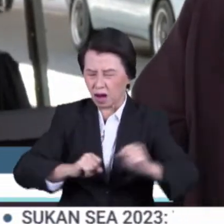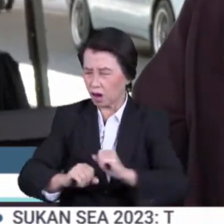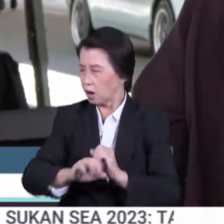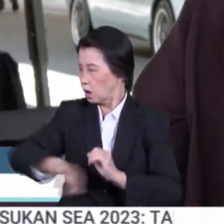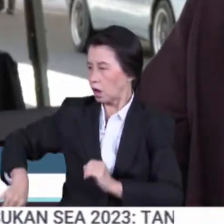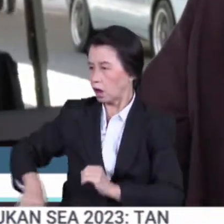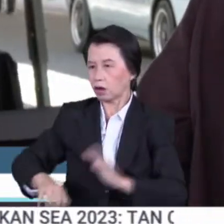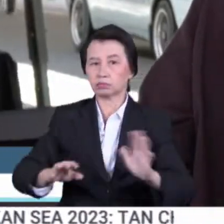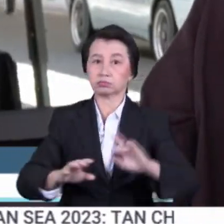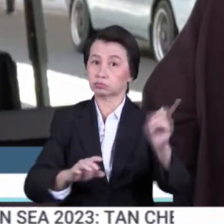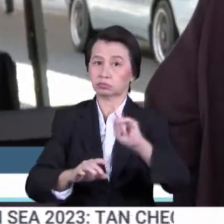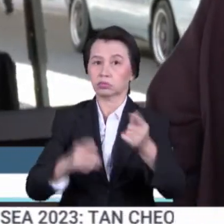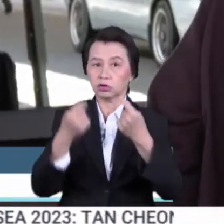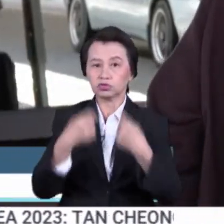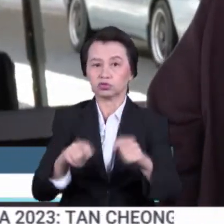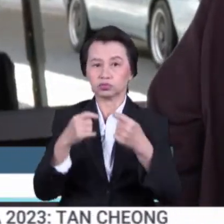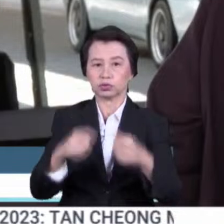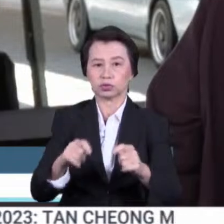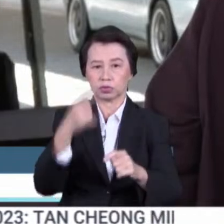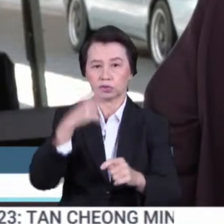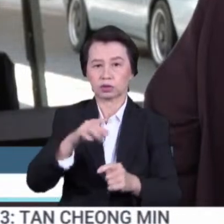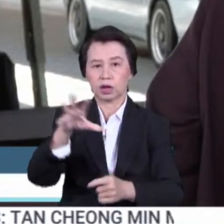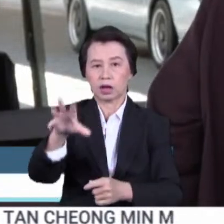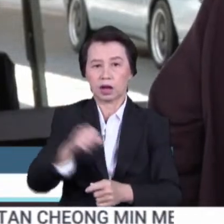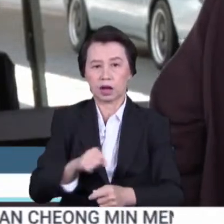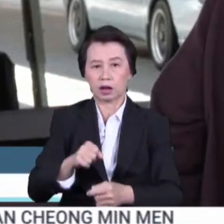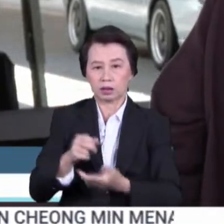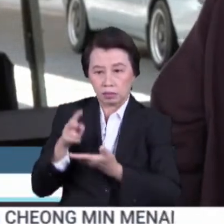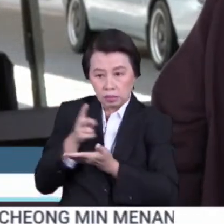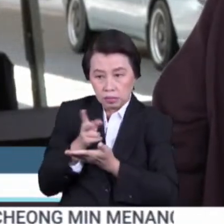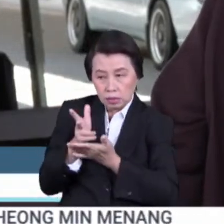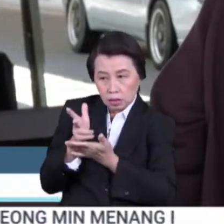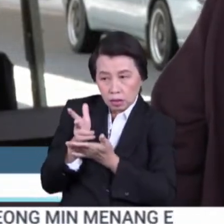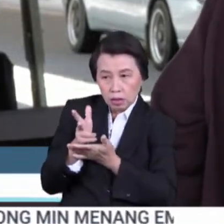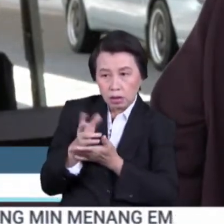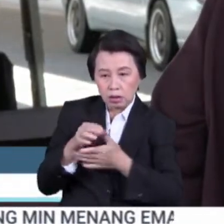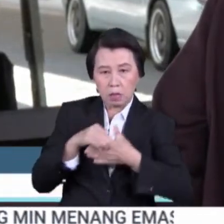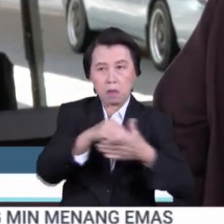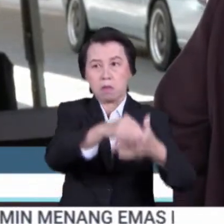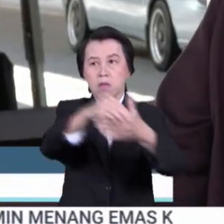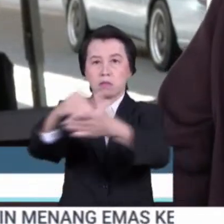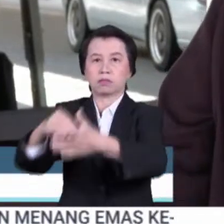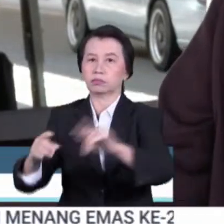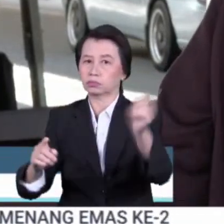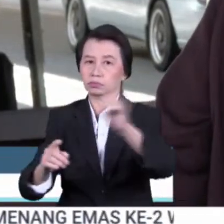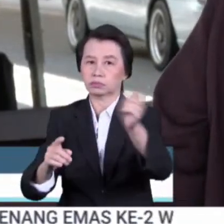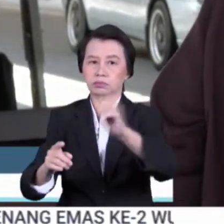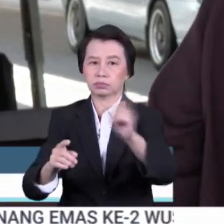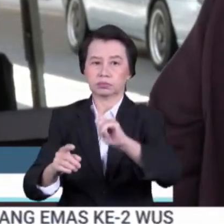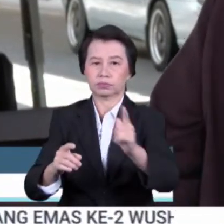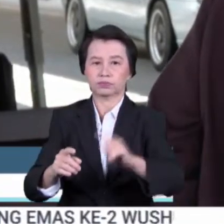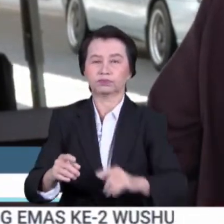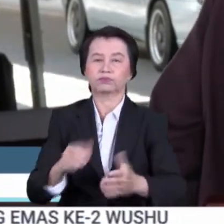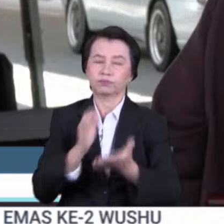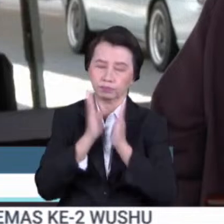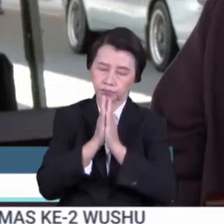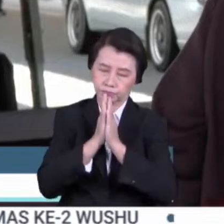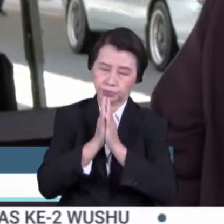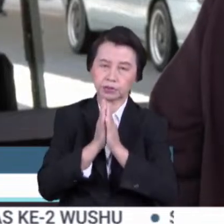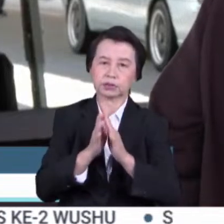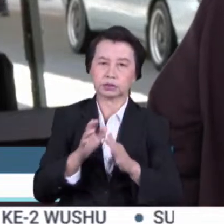ada yang cuba untuk mengambil video dan cuba memviralkan. tolonglah rakam yang baik-baik